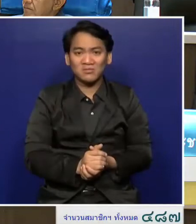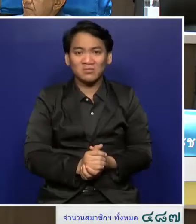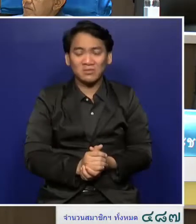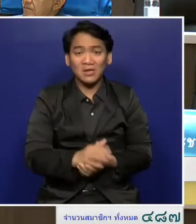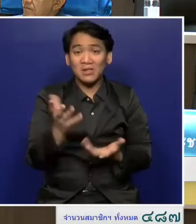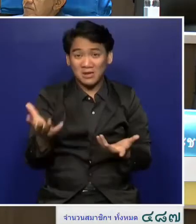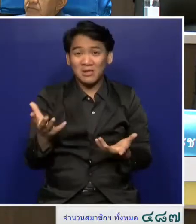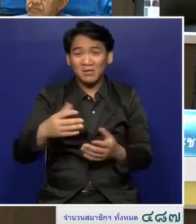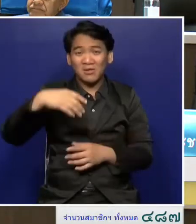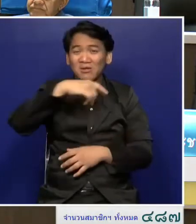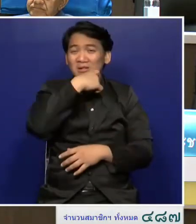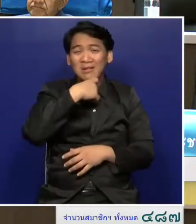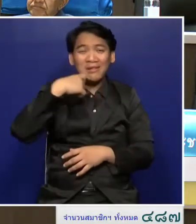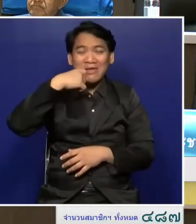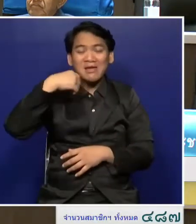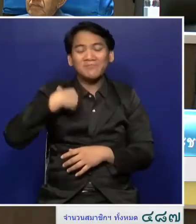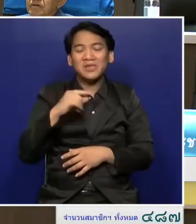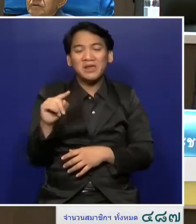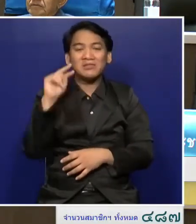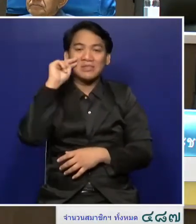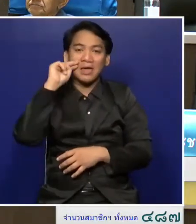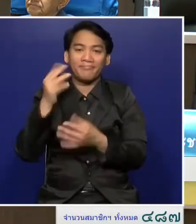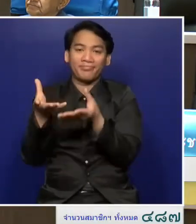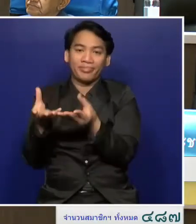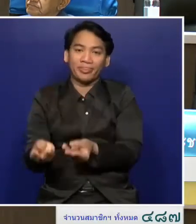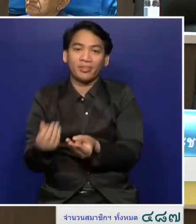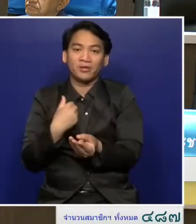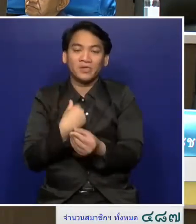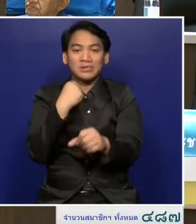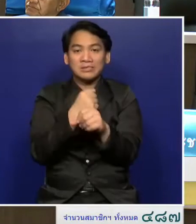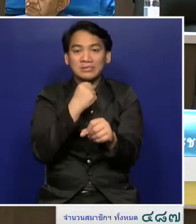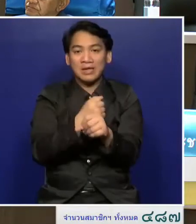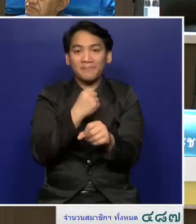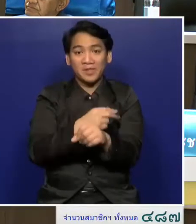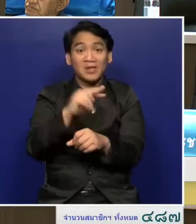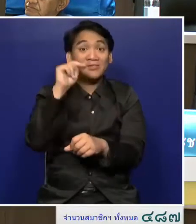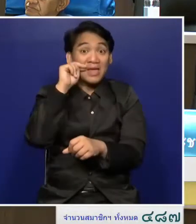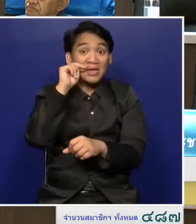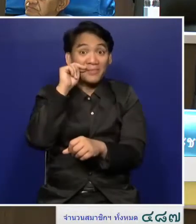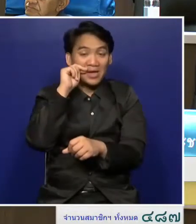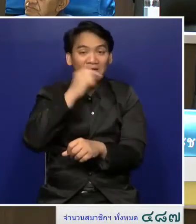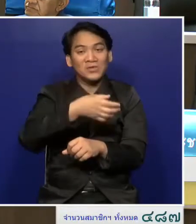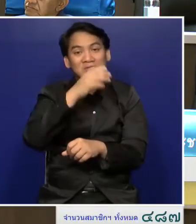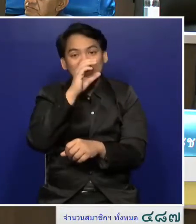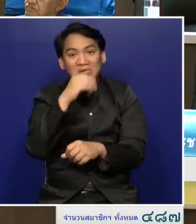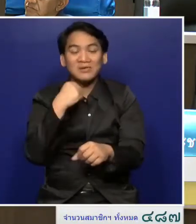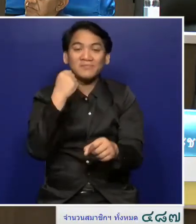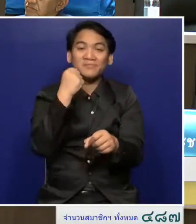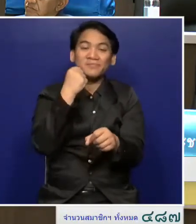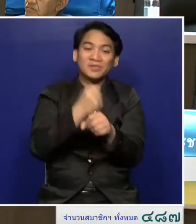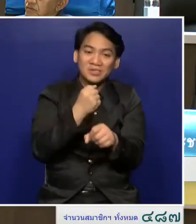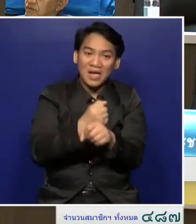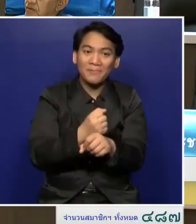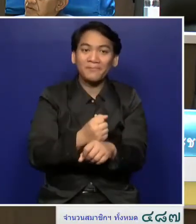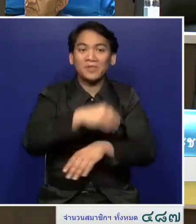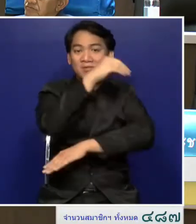ก็จะมปัหากับแงนำต้นตุลในการผลิตน้ประป่า และหน้ำใช้ใทางการเกษementแนวตามในการแก้ป